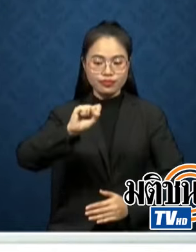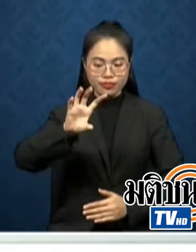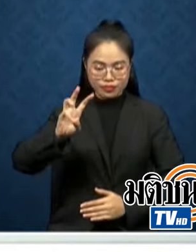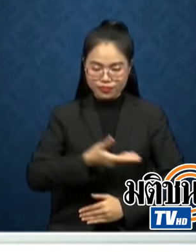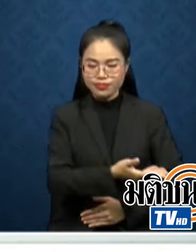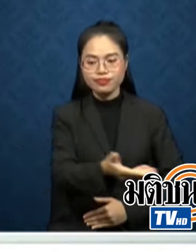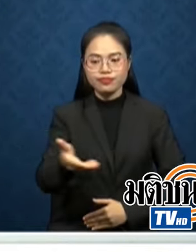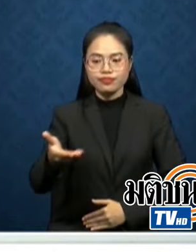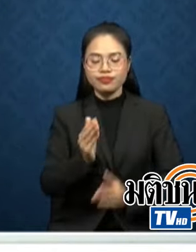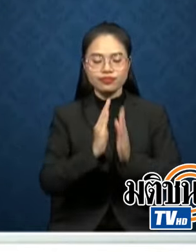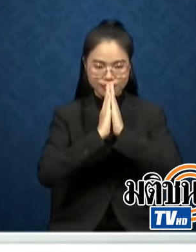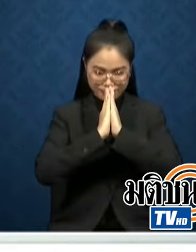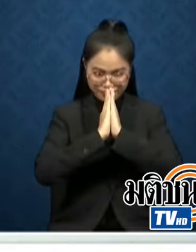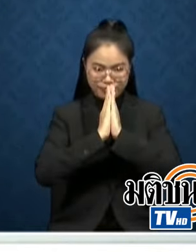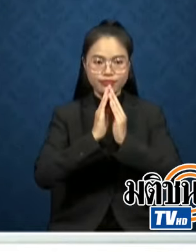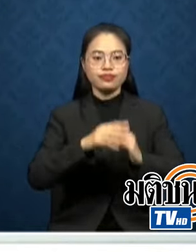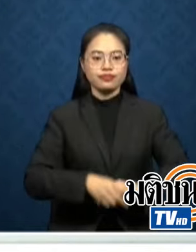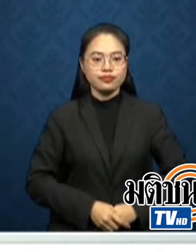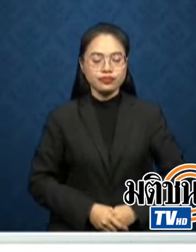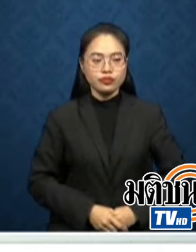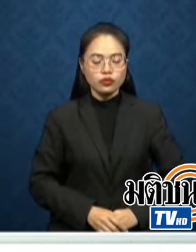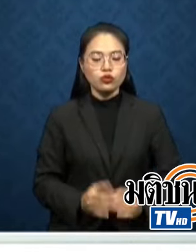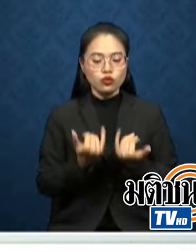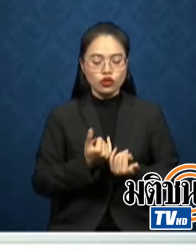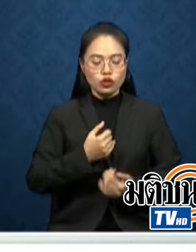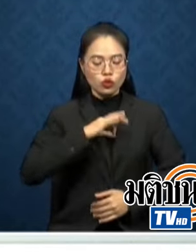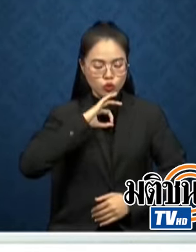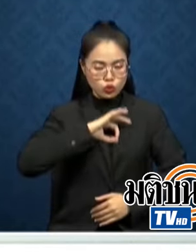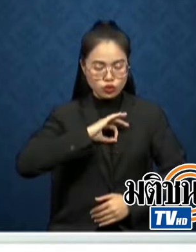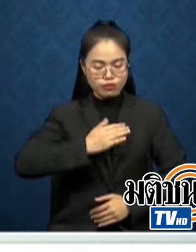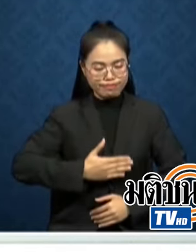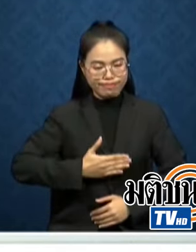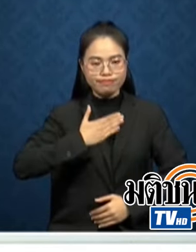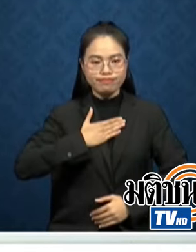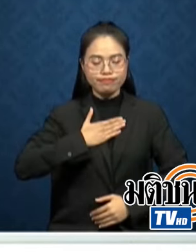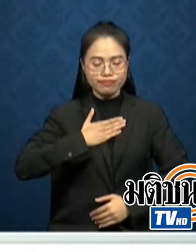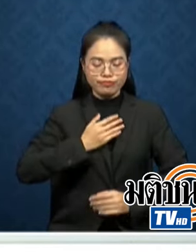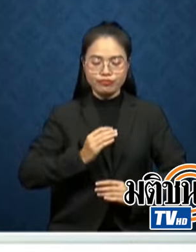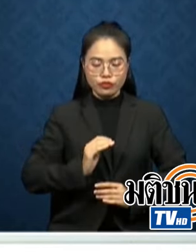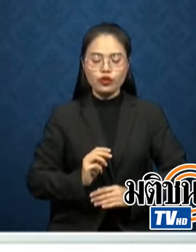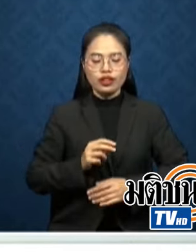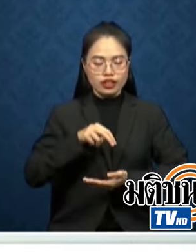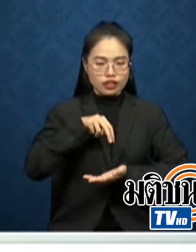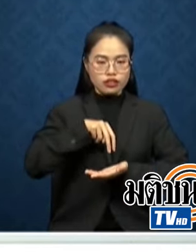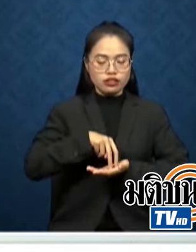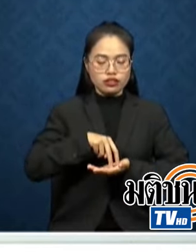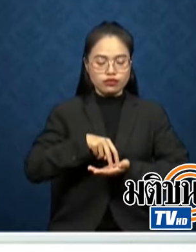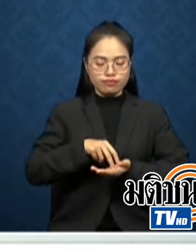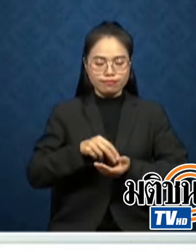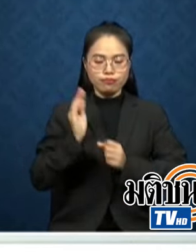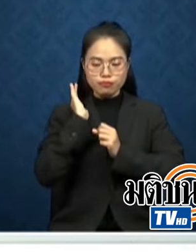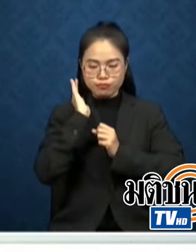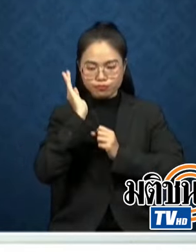ครับวันนี้ก็รู้สึกเป็นเกียรติอย่างยิ่งครับที่ได้มายืนในสถานที่อันทรงเกียรติ